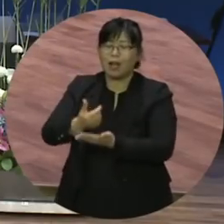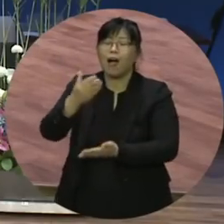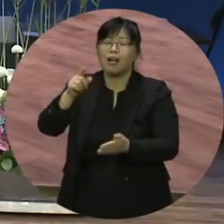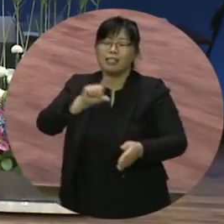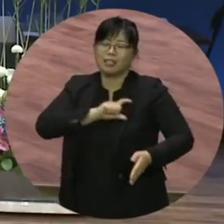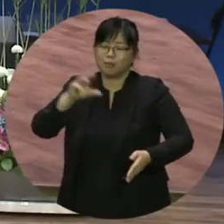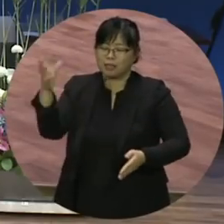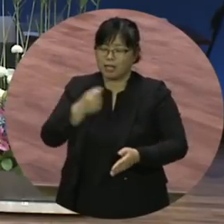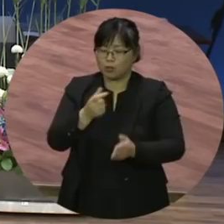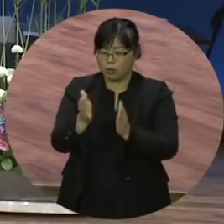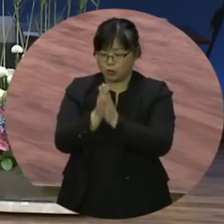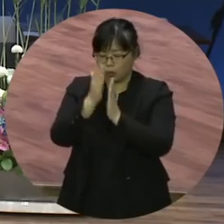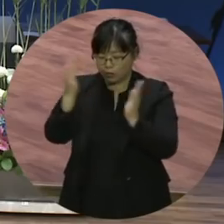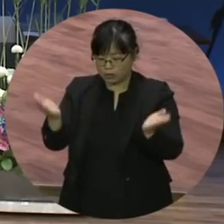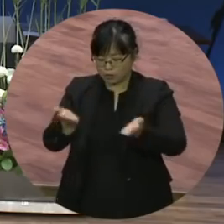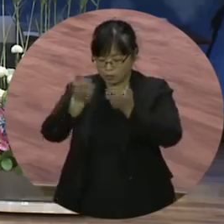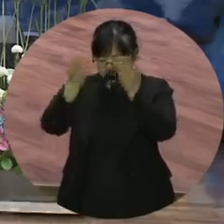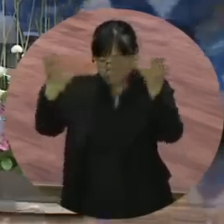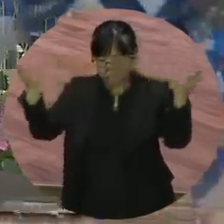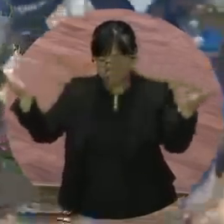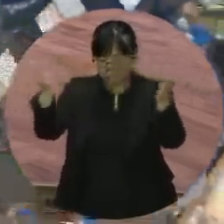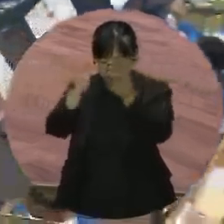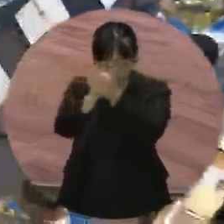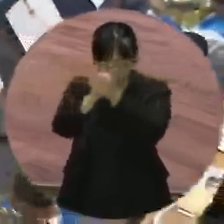기도 올리옵나이다. 아멘.